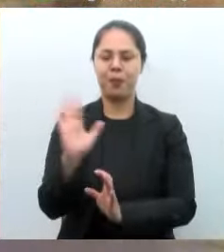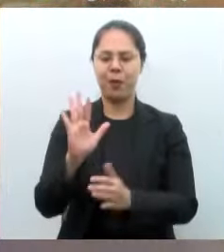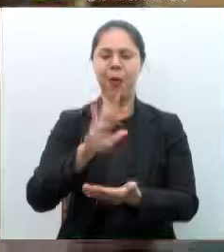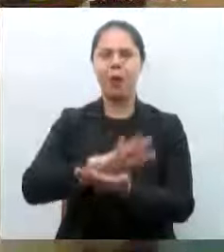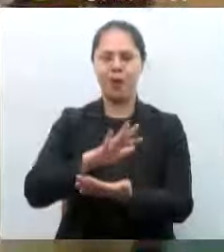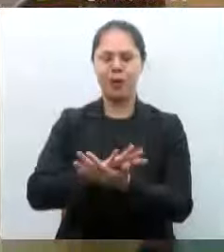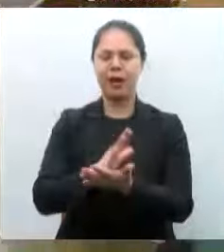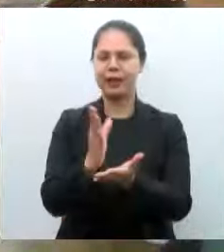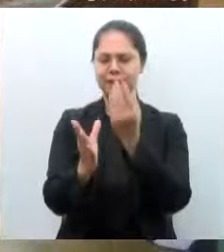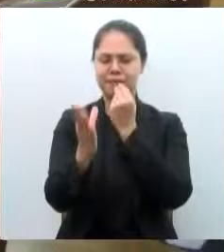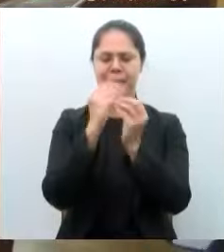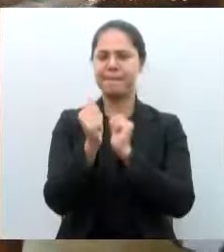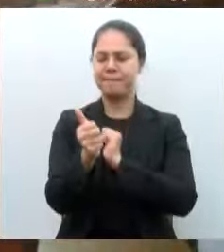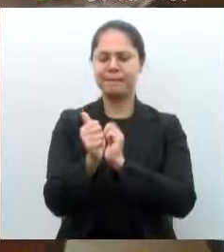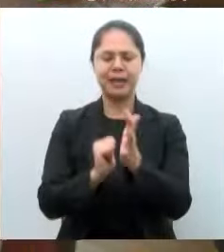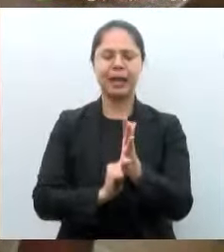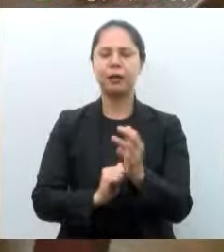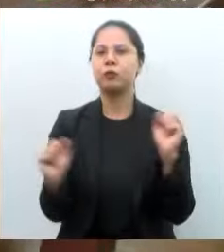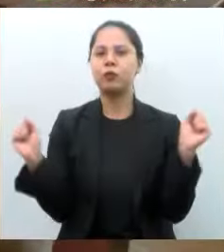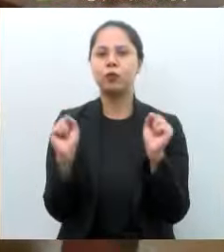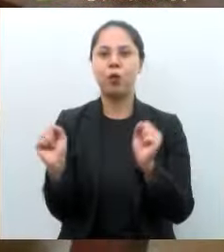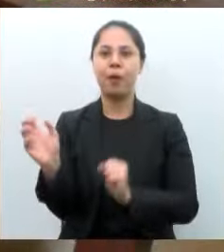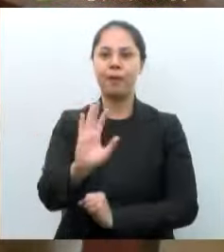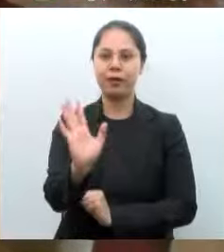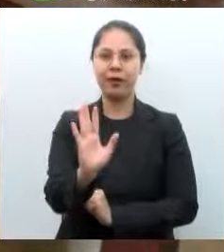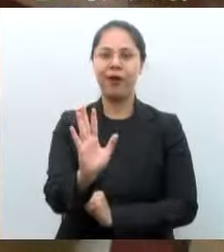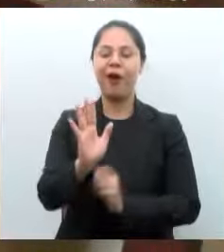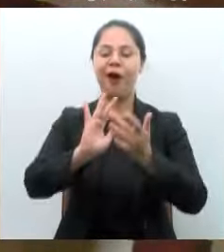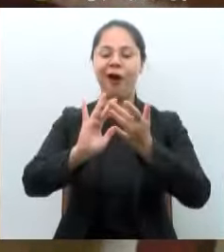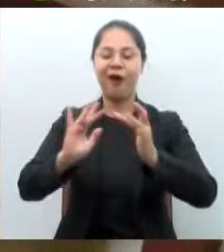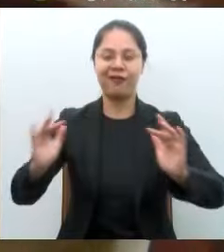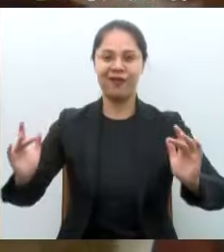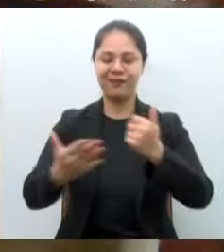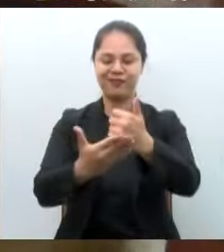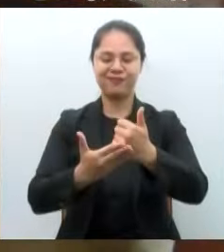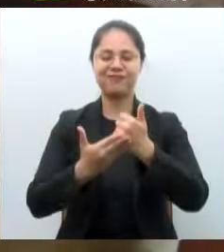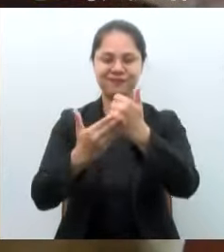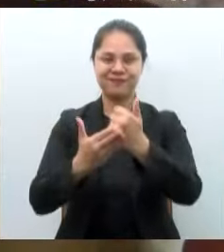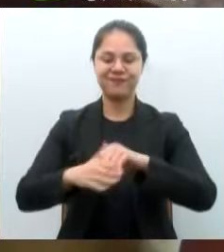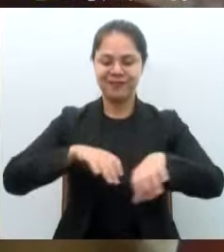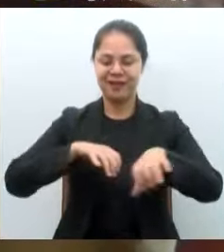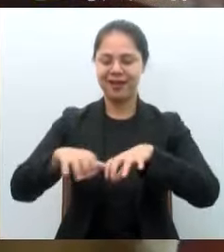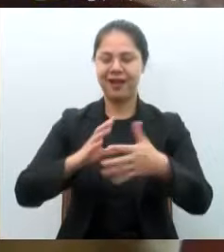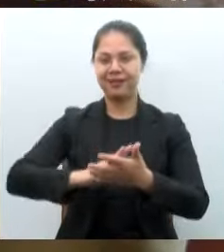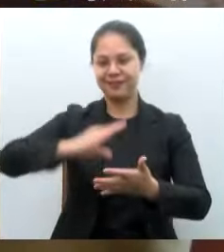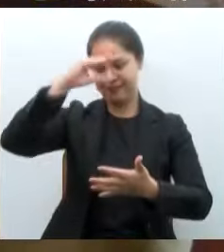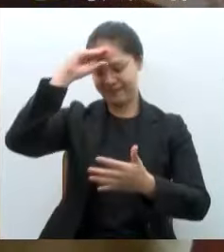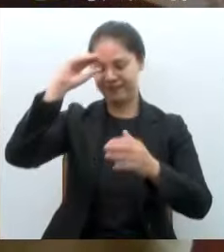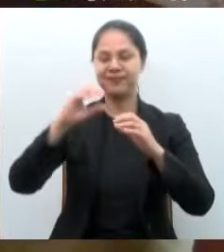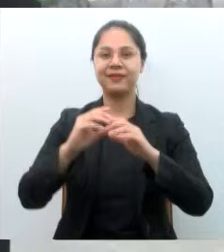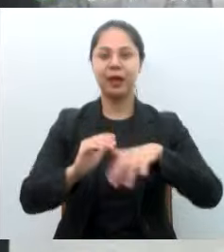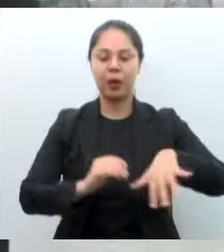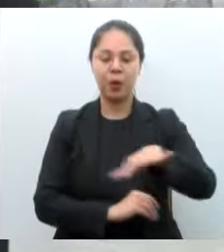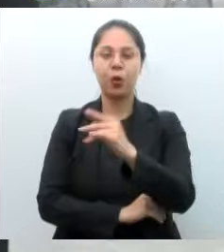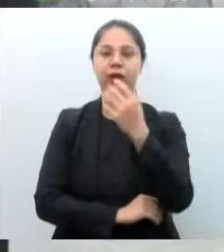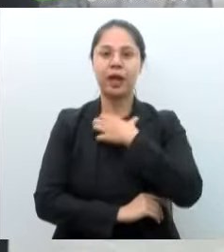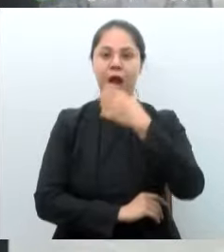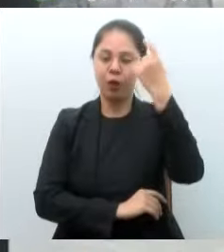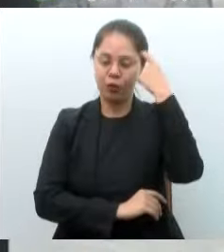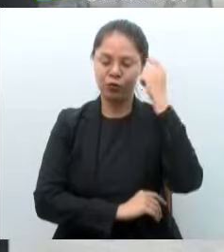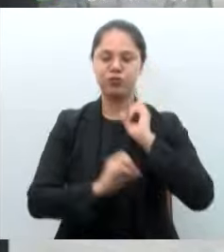ไม่ทันเพื่อนเพราะมีไซเบอร์ซึ่งช่วยในการจัดการเรียนรู้และตรงกับสิ่งที่เด็กอยากรู้ค่ะนะ